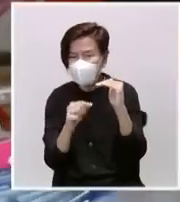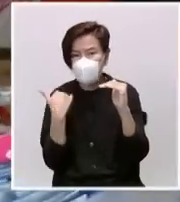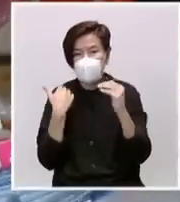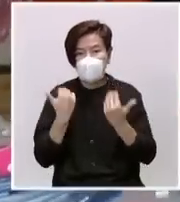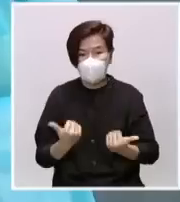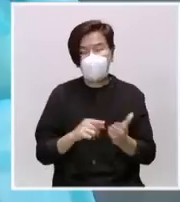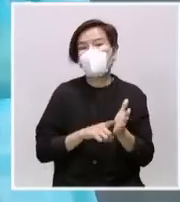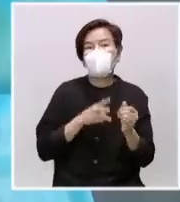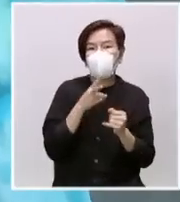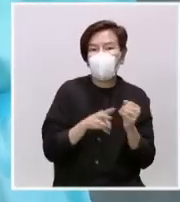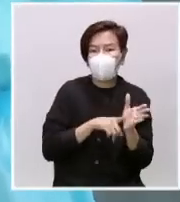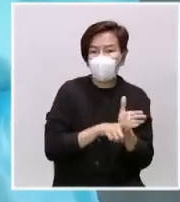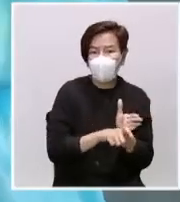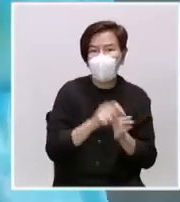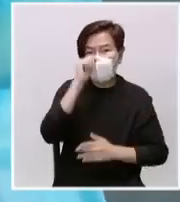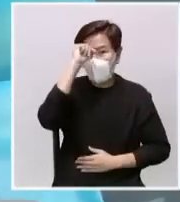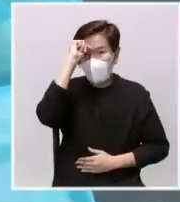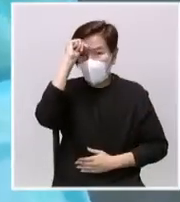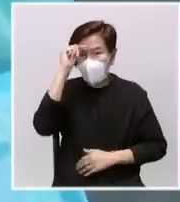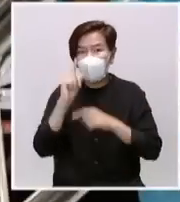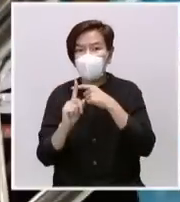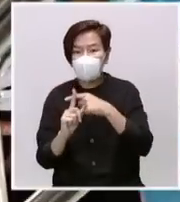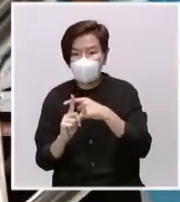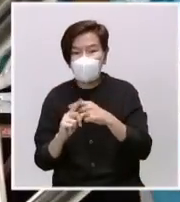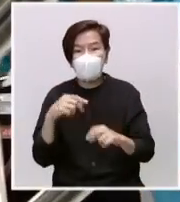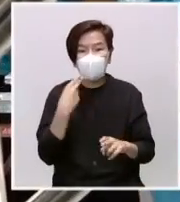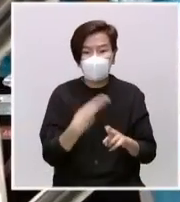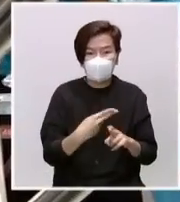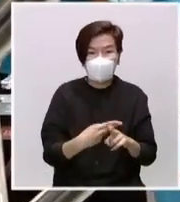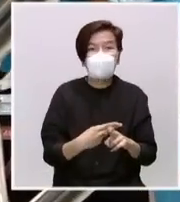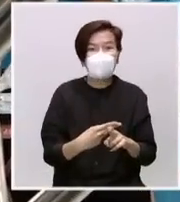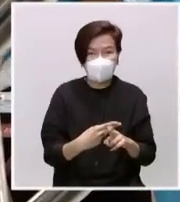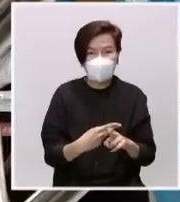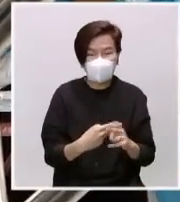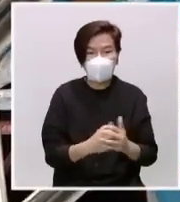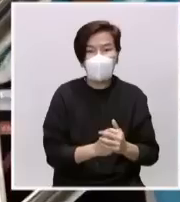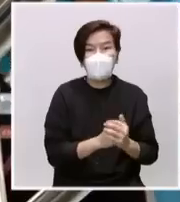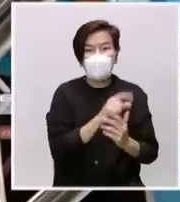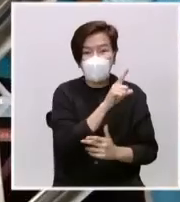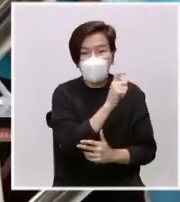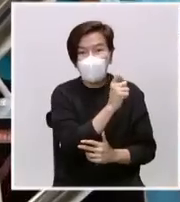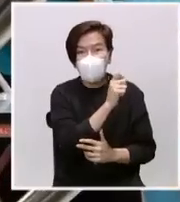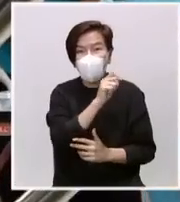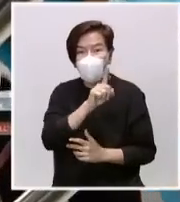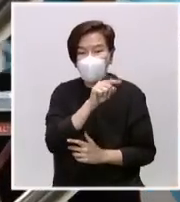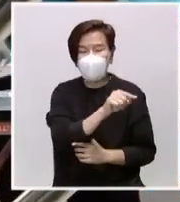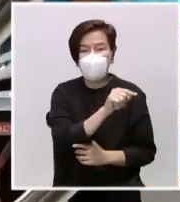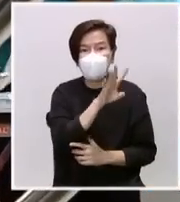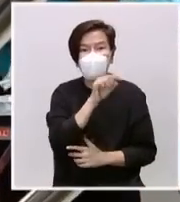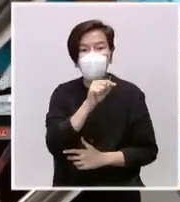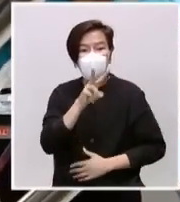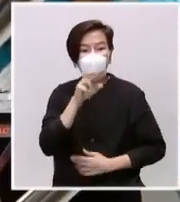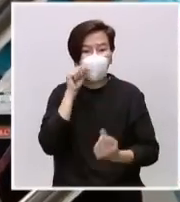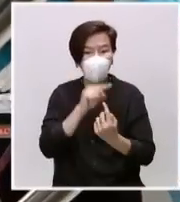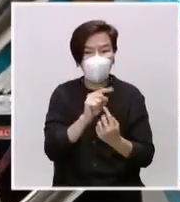ธุ์ AY4.2 หรือว่าเดลต้าพลัสนี้นะครับที่พบในสหราชอาณาจักรในช่วง28วันที่ผ่านมามียอดผู้ป่วยกลับม